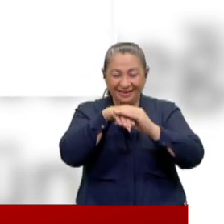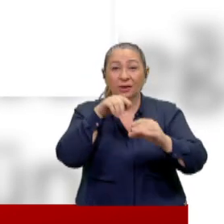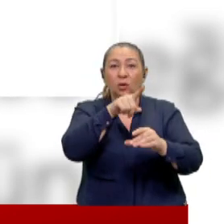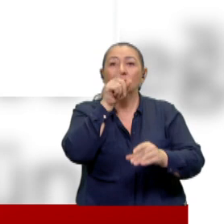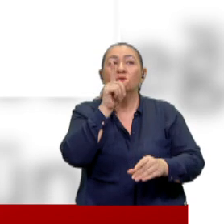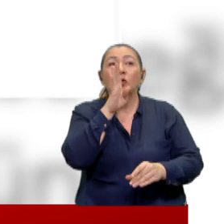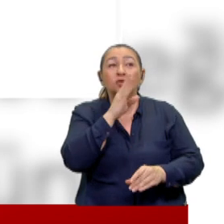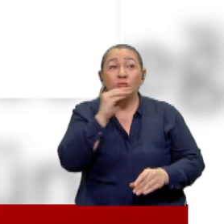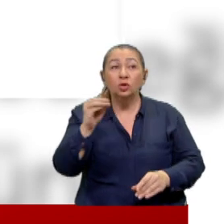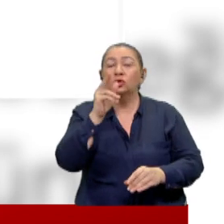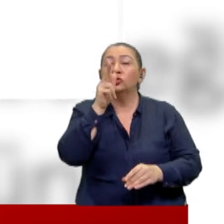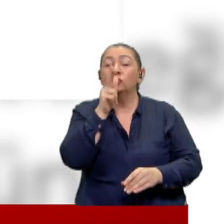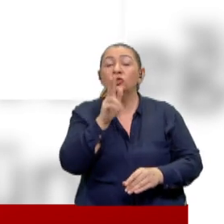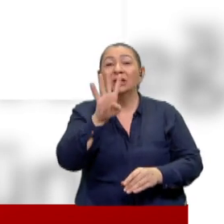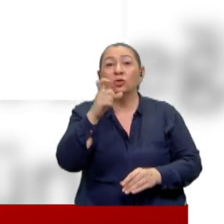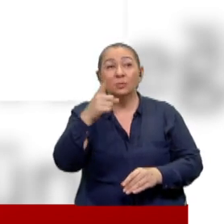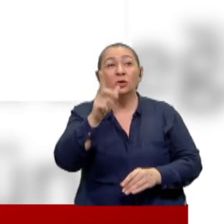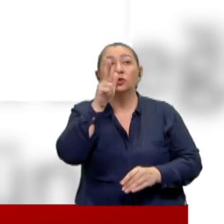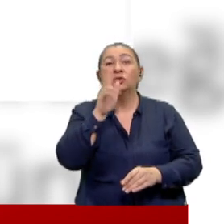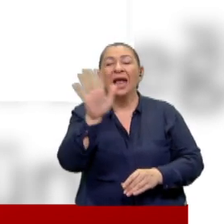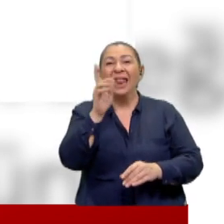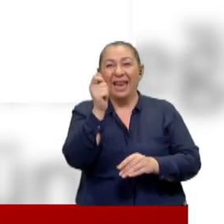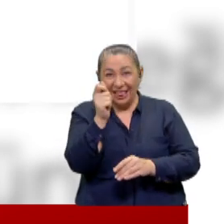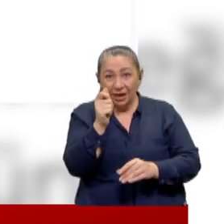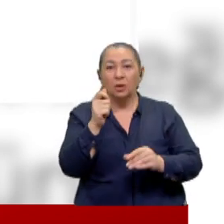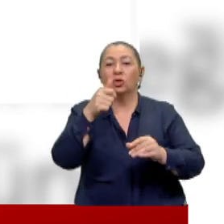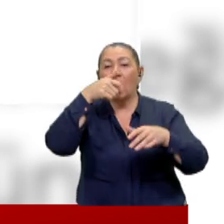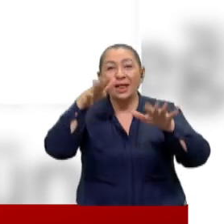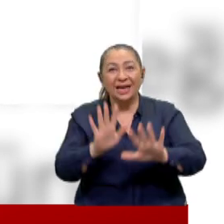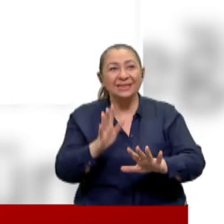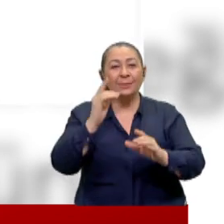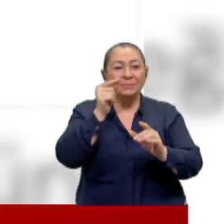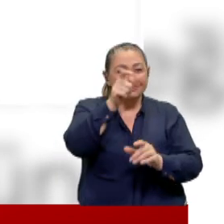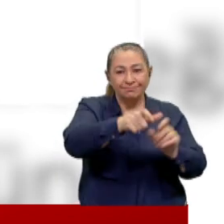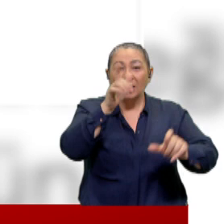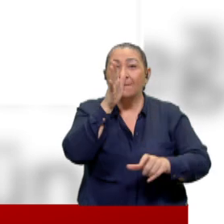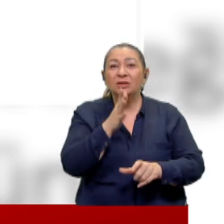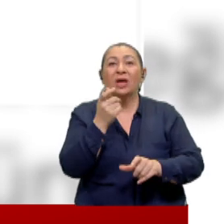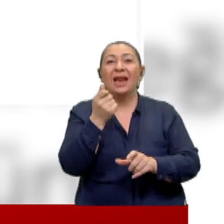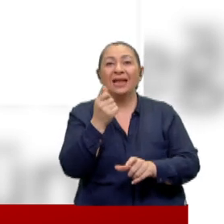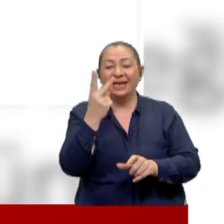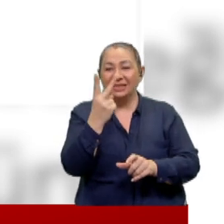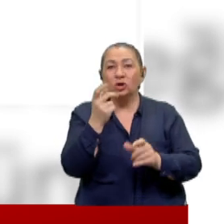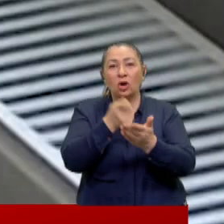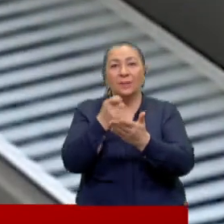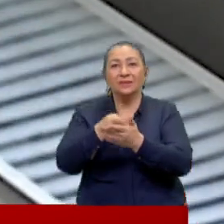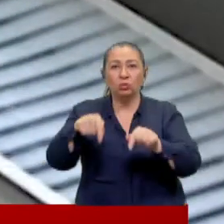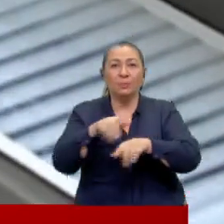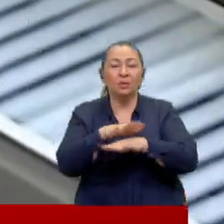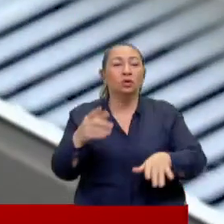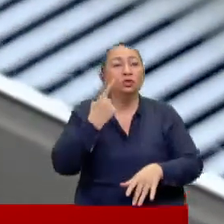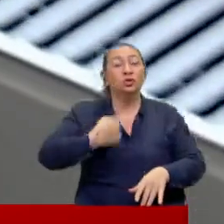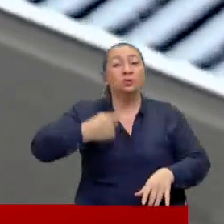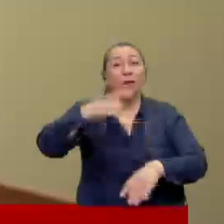milyon 349 bin 350 liralık doğalgaz desteğimiz in hane başı 550 liralık ikinci ödemesini bugün tamamlıyoruz